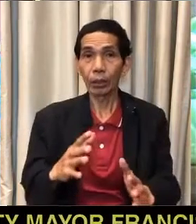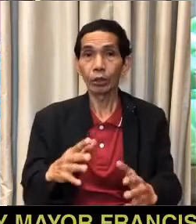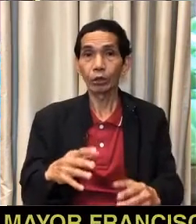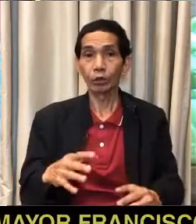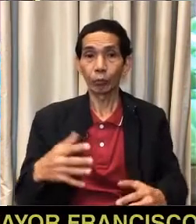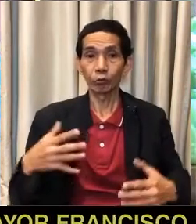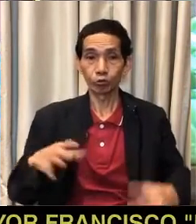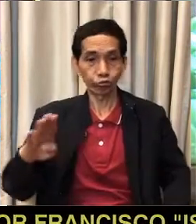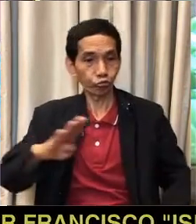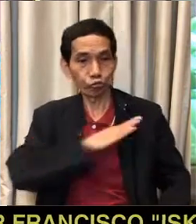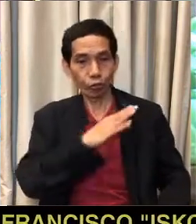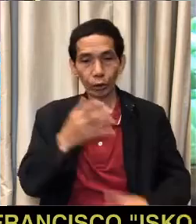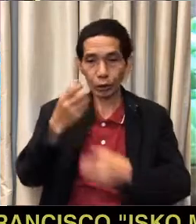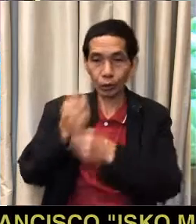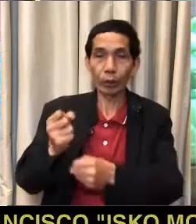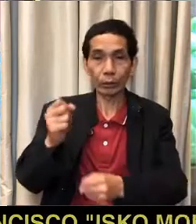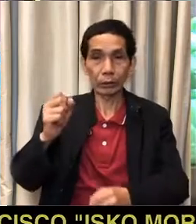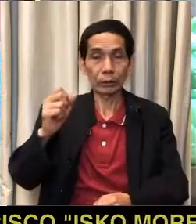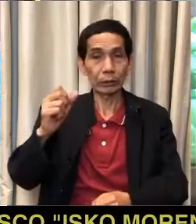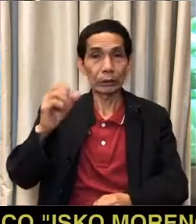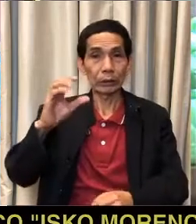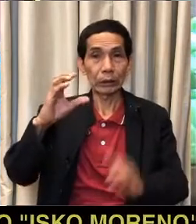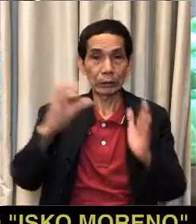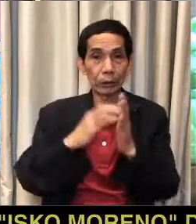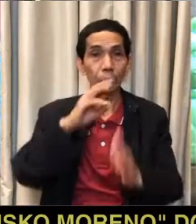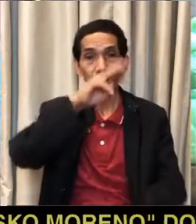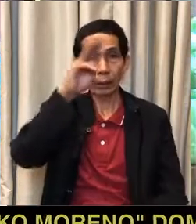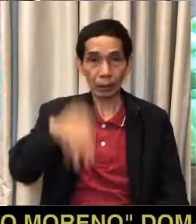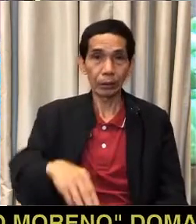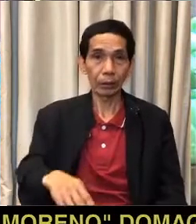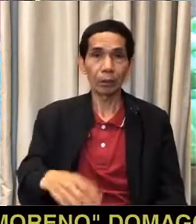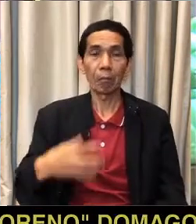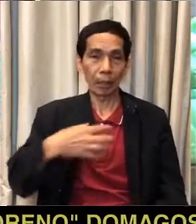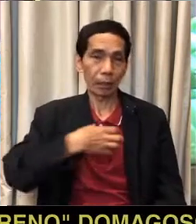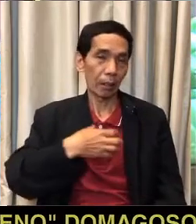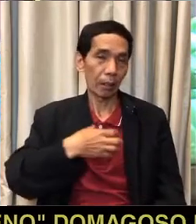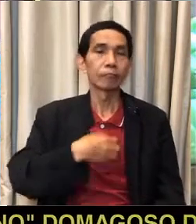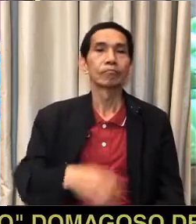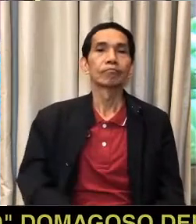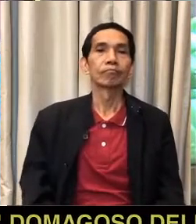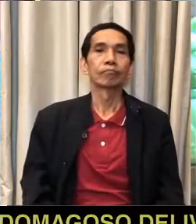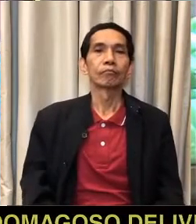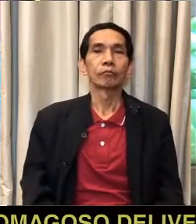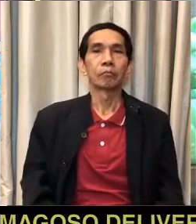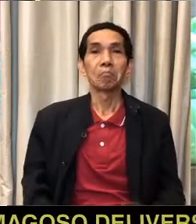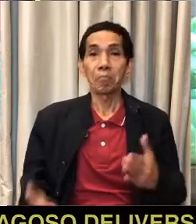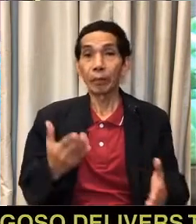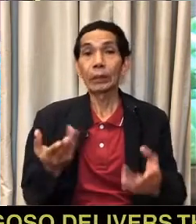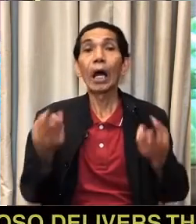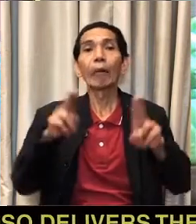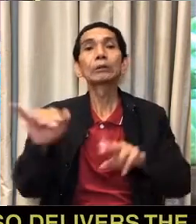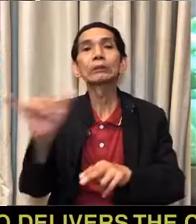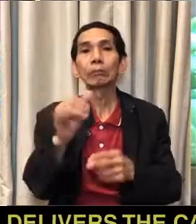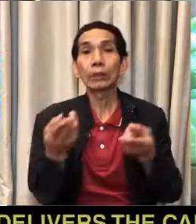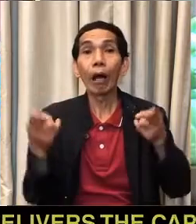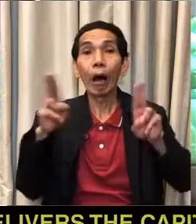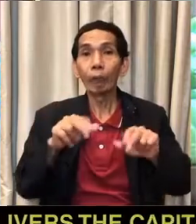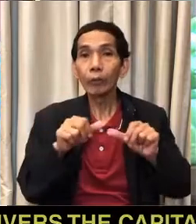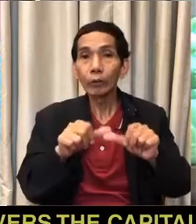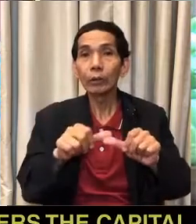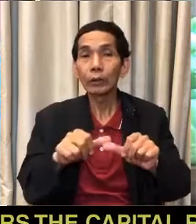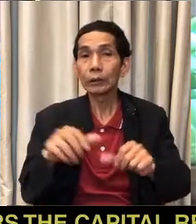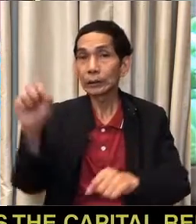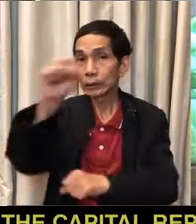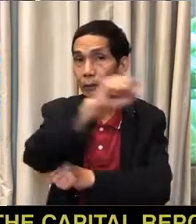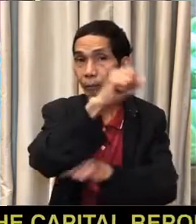ng loob, nagtiwala sa lungsod ng Maynila na magreklamo, baka nangyayari ito ngayon. So sa